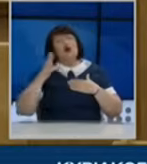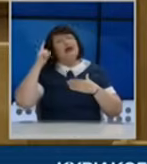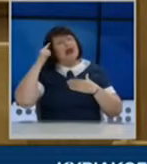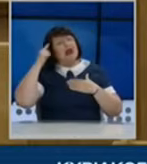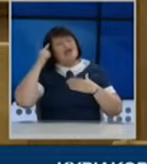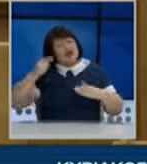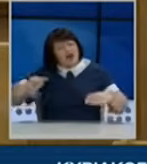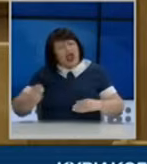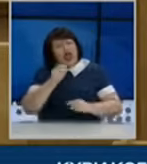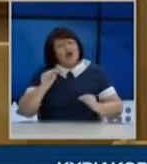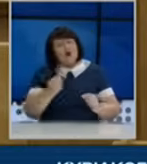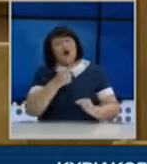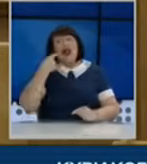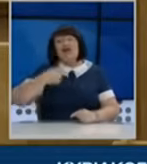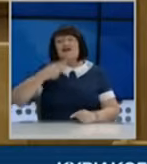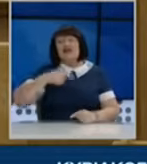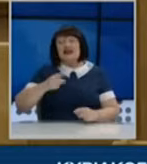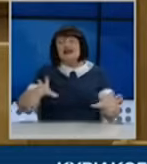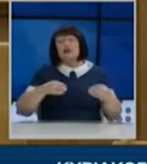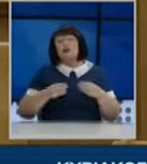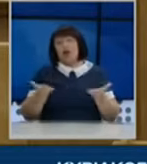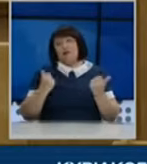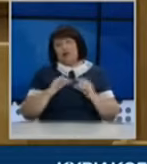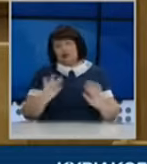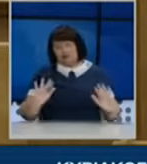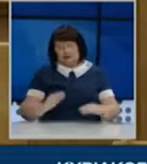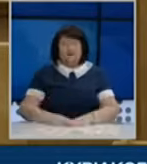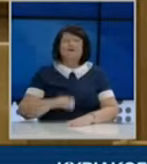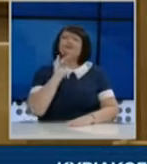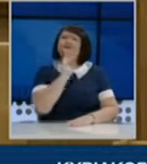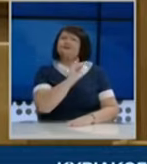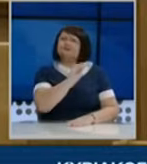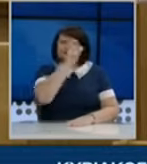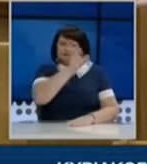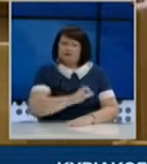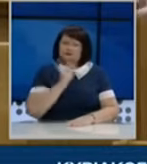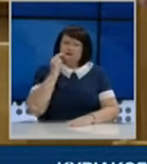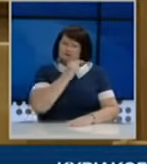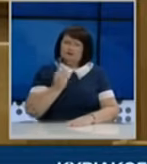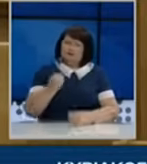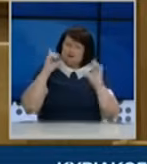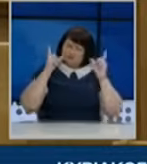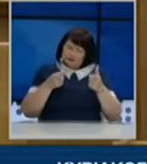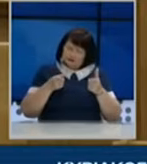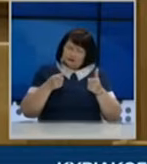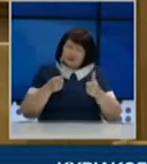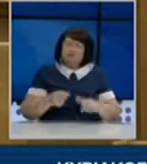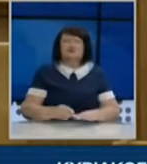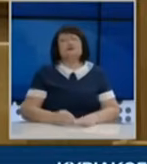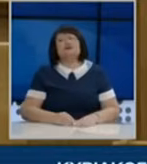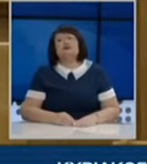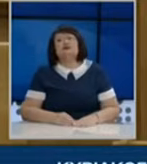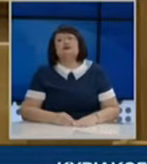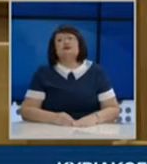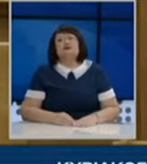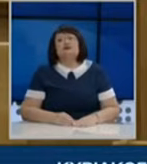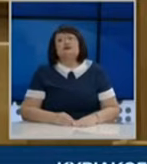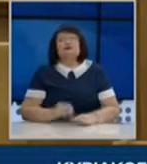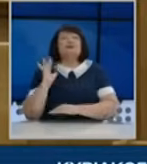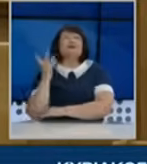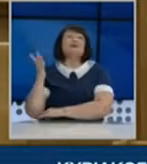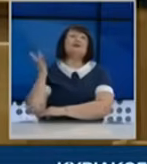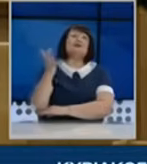αντιλαμβανόμαστε. Ύβρις δεν δεχόμαστε. Ξέρετε, κύριοι της Νέας Δημοκρατίας και κύριε Πρωθυπουργέ, ότι οι ρήποι που εκλήθηκαν από την καύση των δασών,